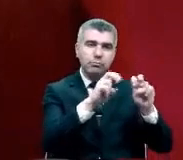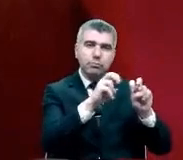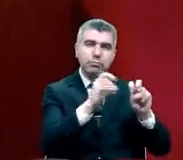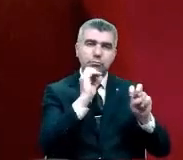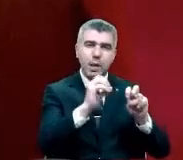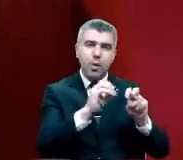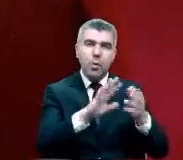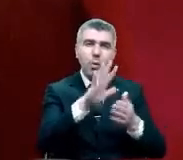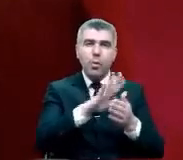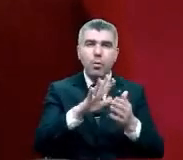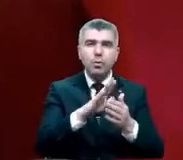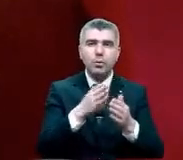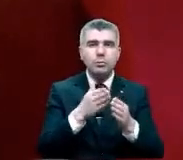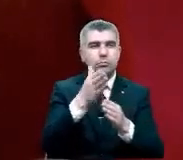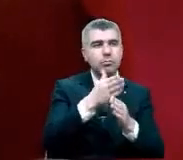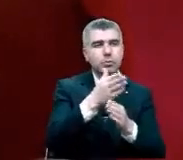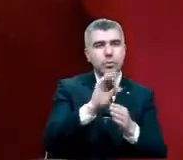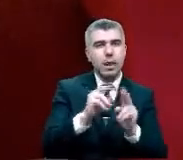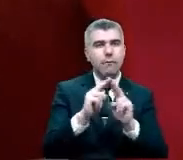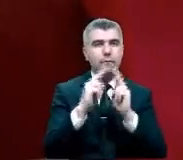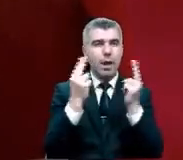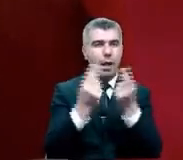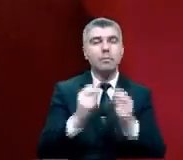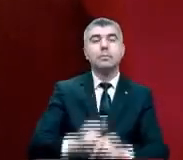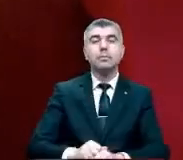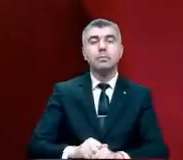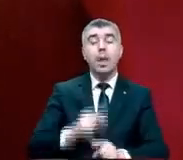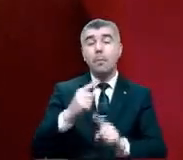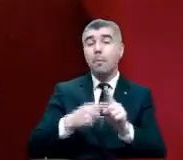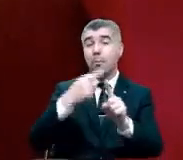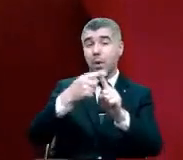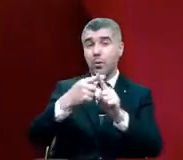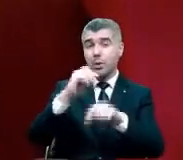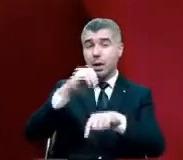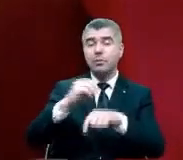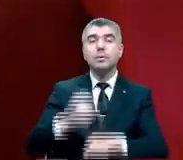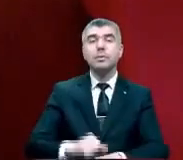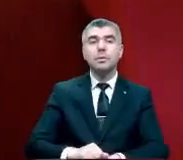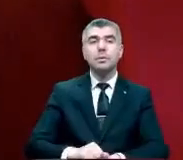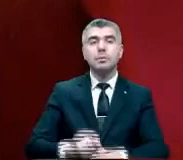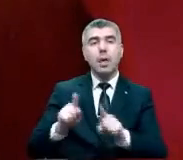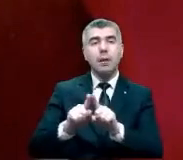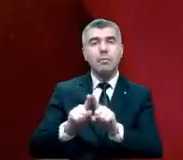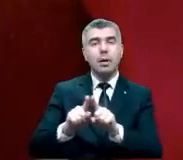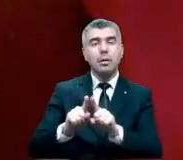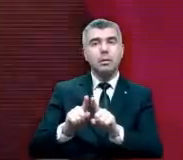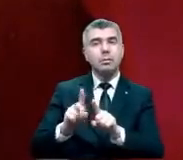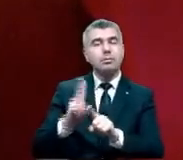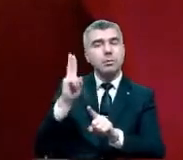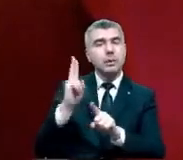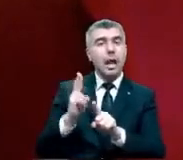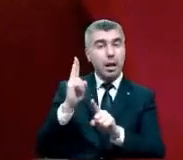به مفتحصون خارجيون. بالإضافة إلى ذلك أطلق